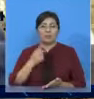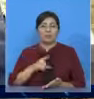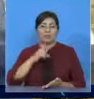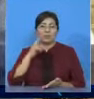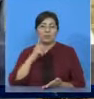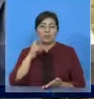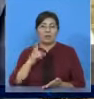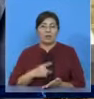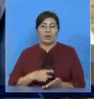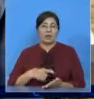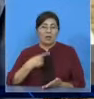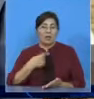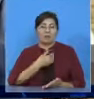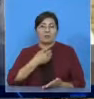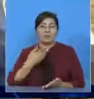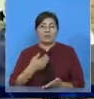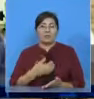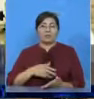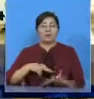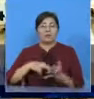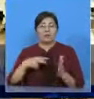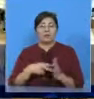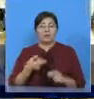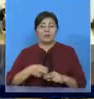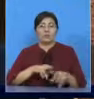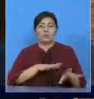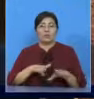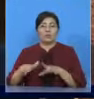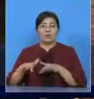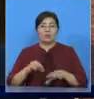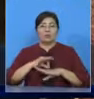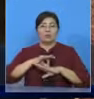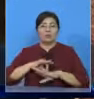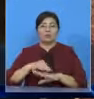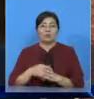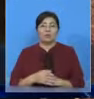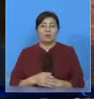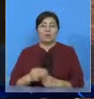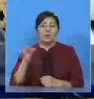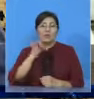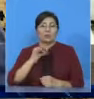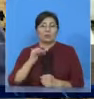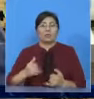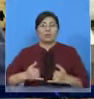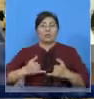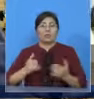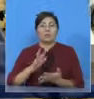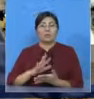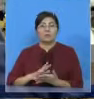aytayık degen oy menen osı bugünkü şaranı ötkizip jatırmız. Tarihka tağızım